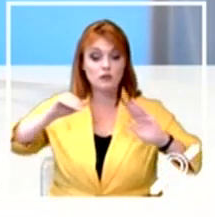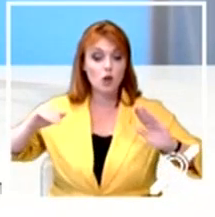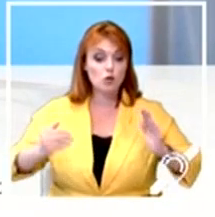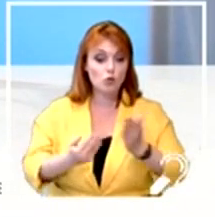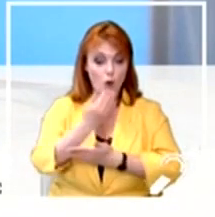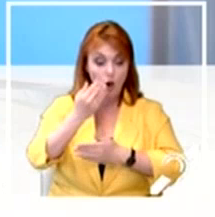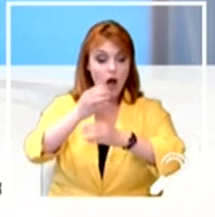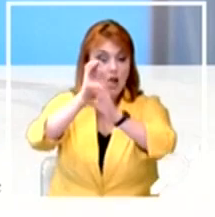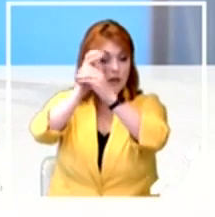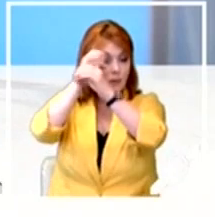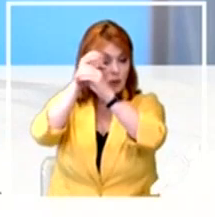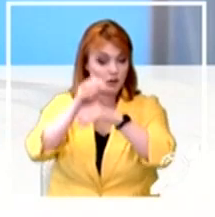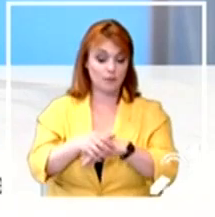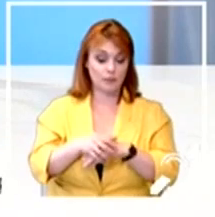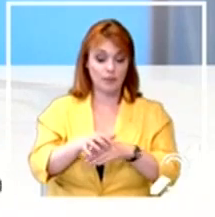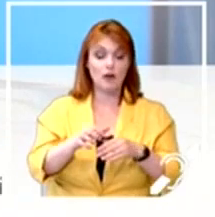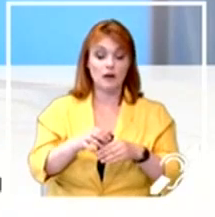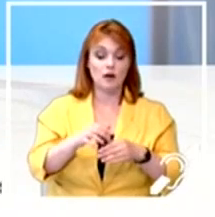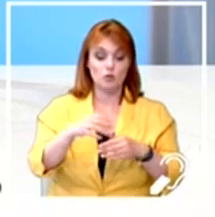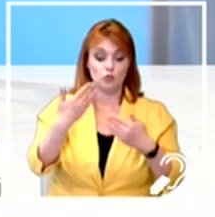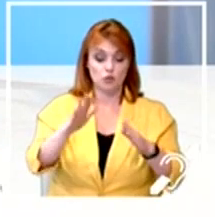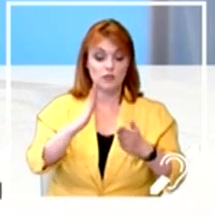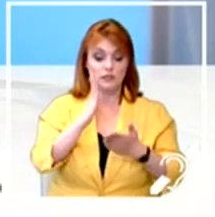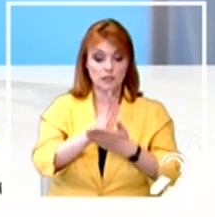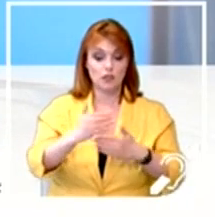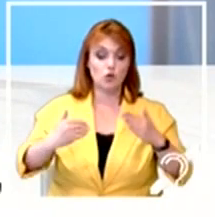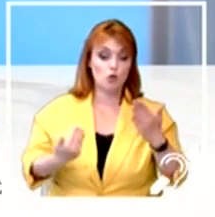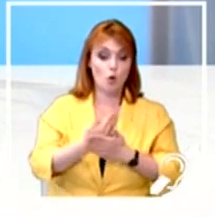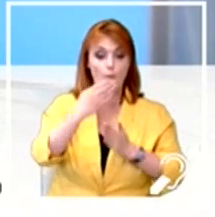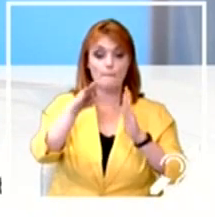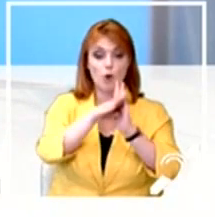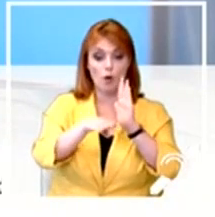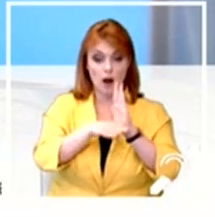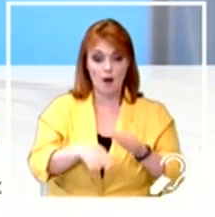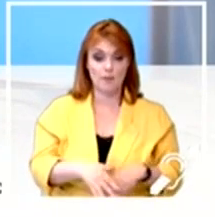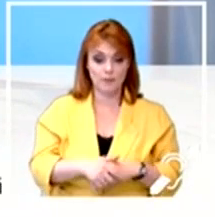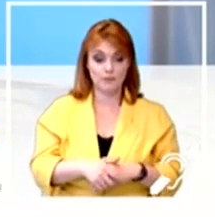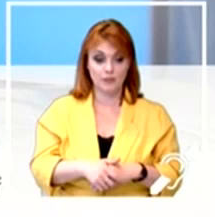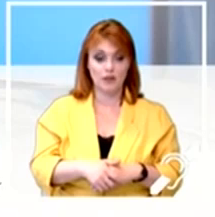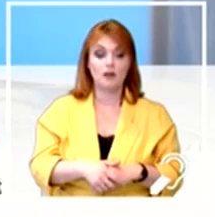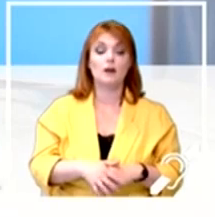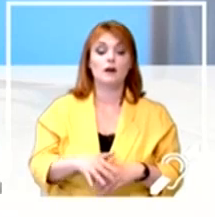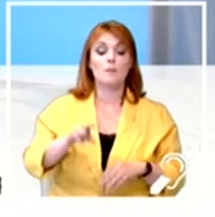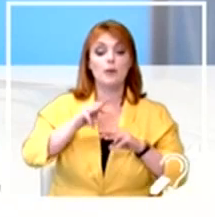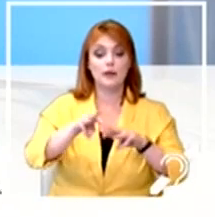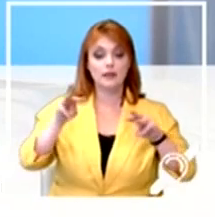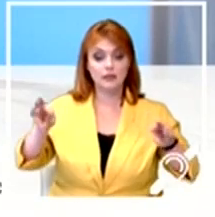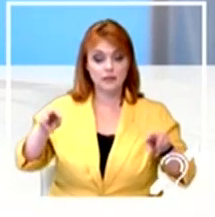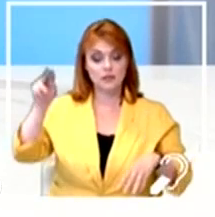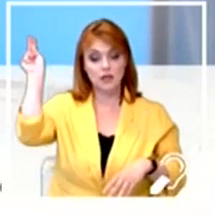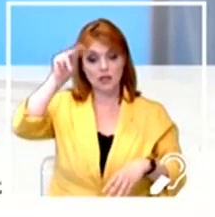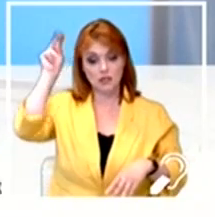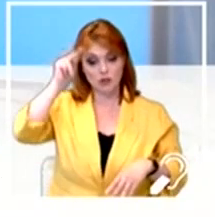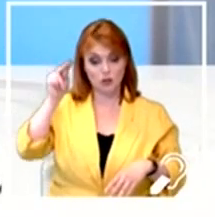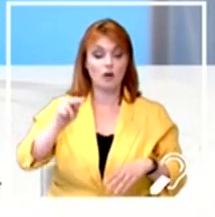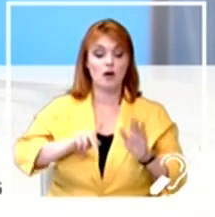de studii îmbunătățite. Ministerul Educației de la Chișinău a lansat astăzi cel de-al doilea concurs din cadrul proiectului Învățământul